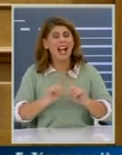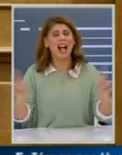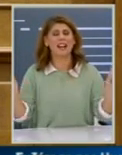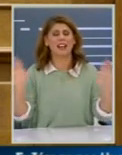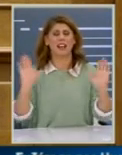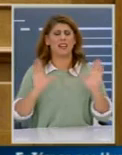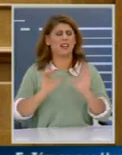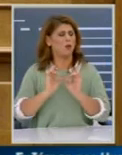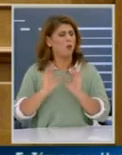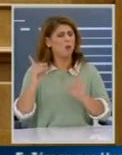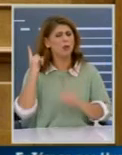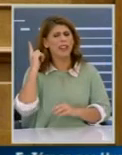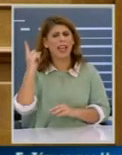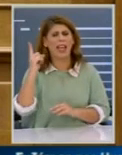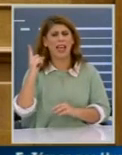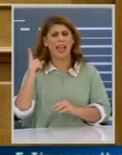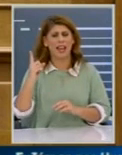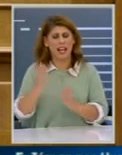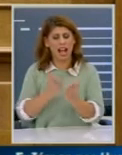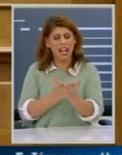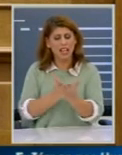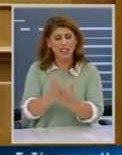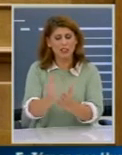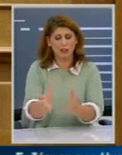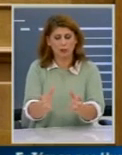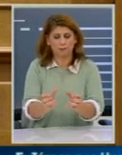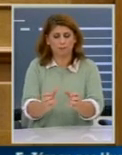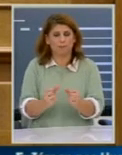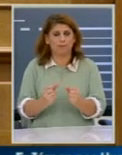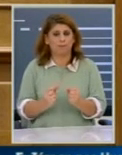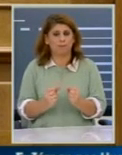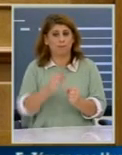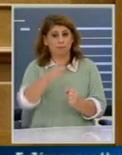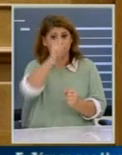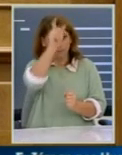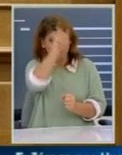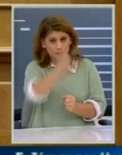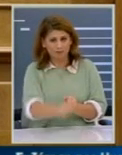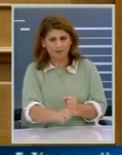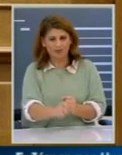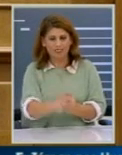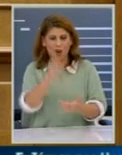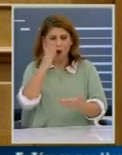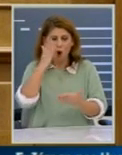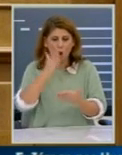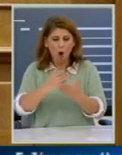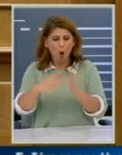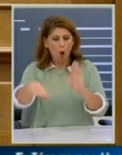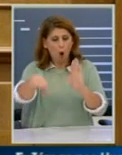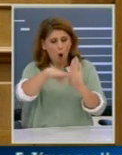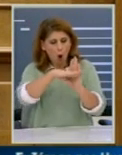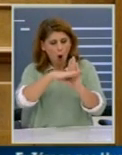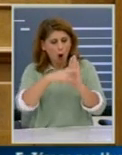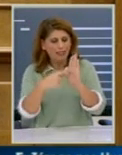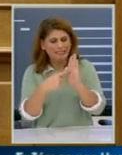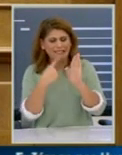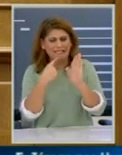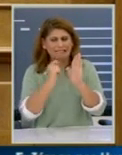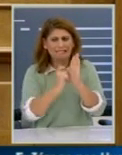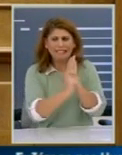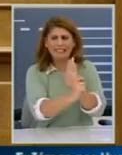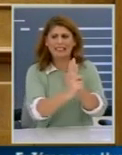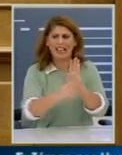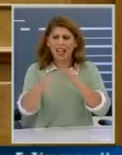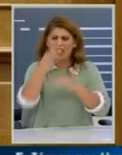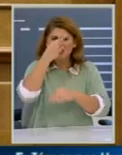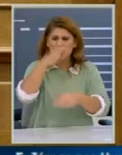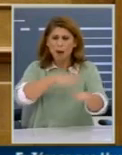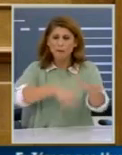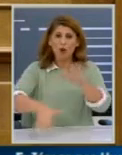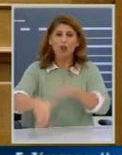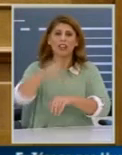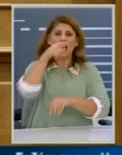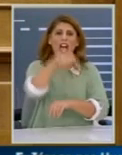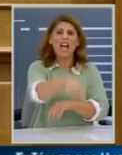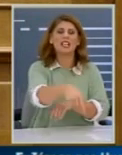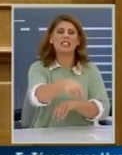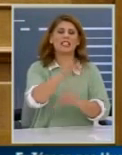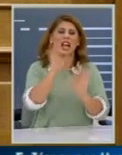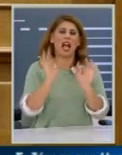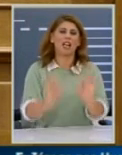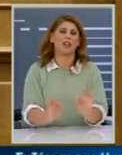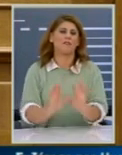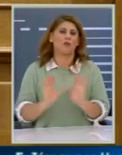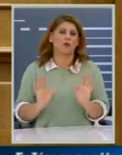ηθικό φραγμό. Είστε ο ορισμός της διαπλοκής, της συναλλαγής και των μεθοδεύσεων. Είστε